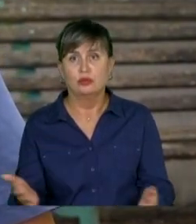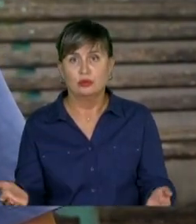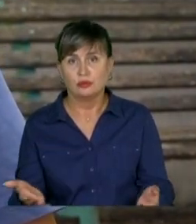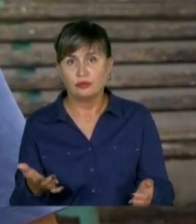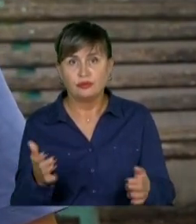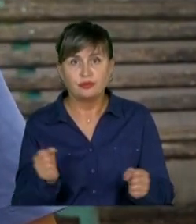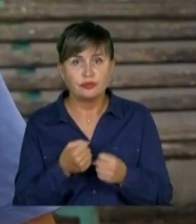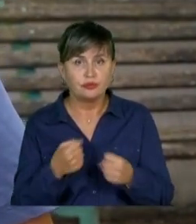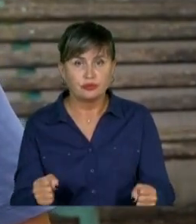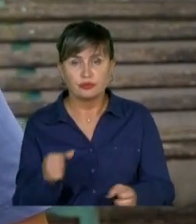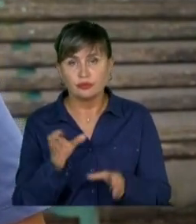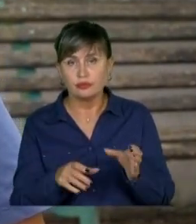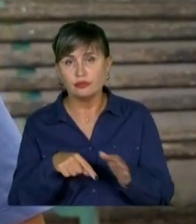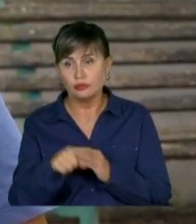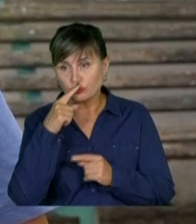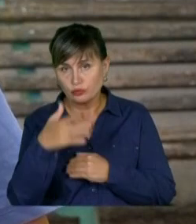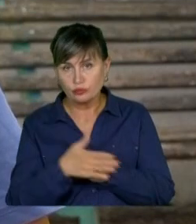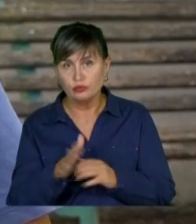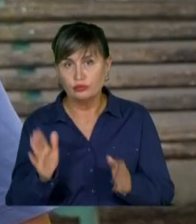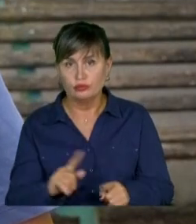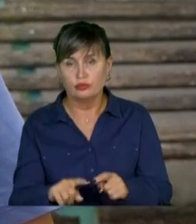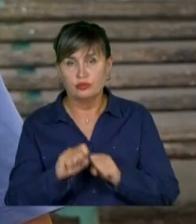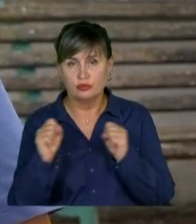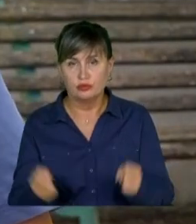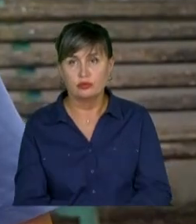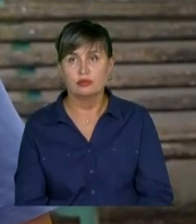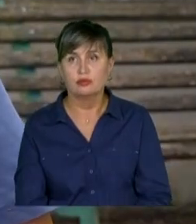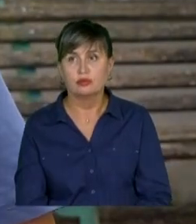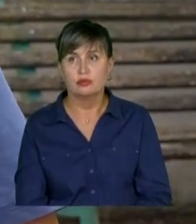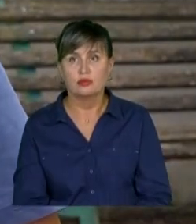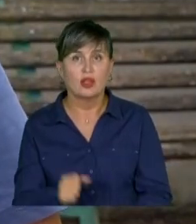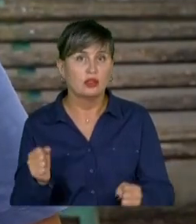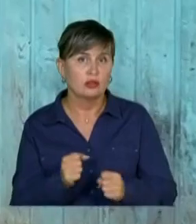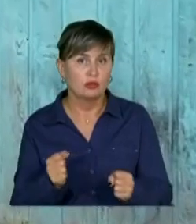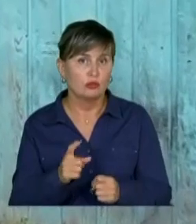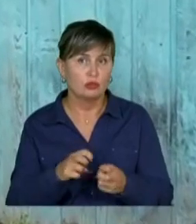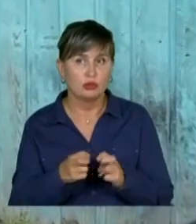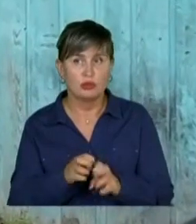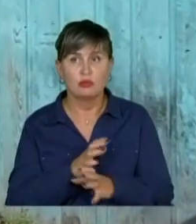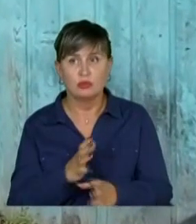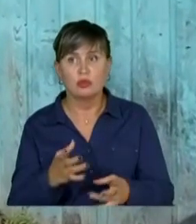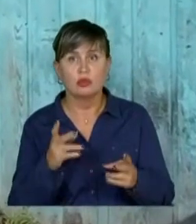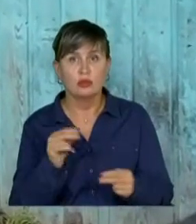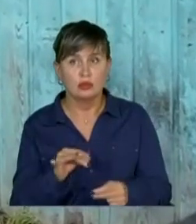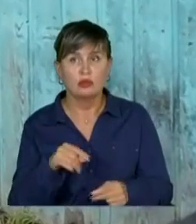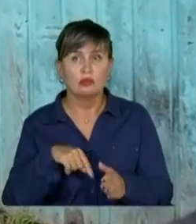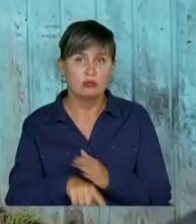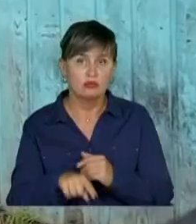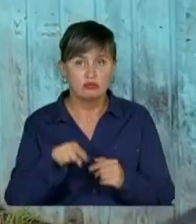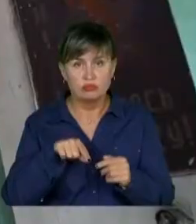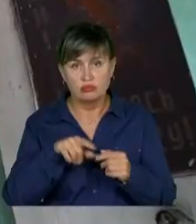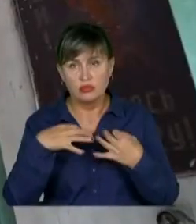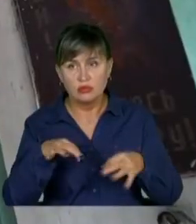потому что это петельный уже на носу. Тоже обращаемся, чтобы там зимой не было нюансов. Требуют ремонта и сами боксы для